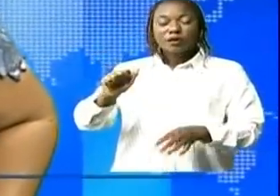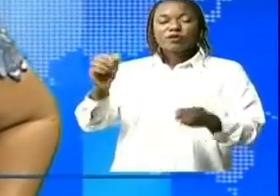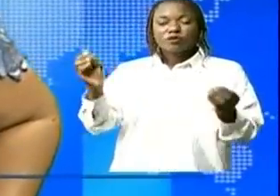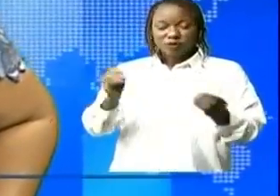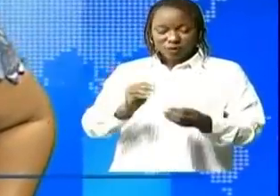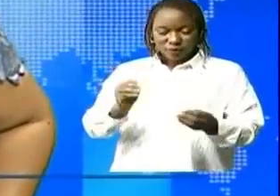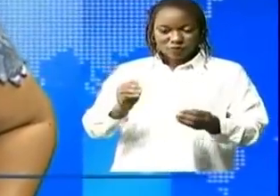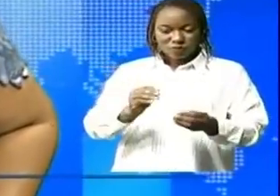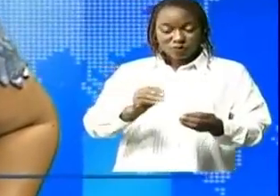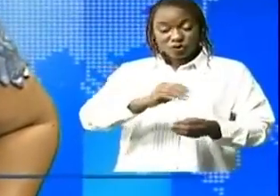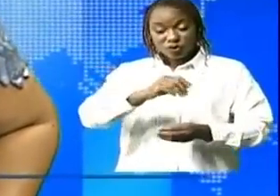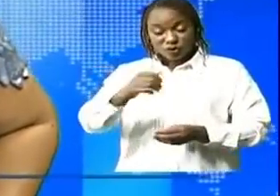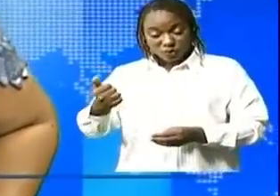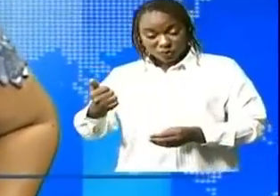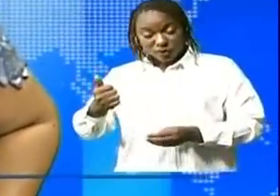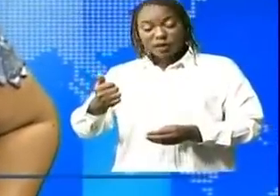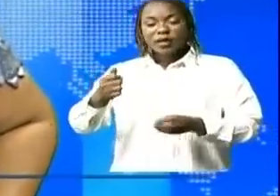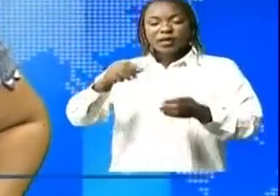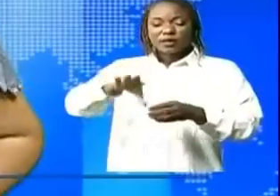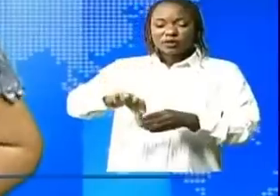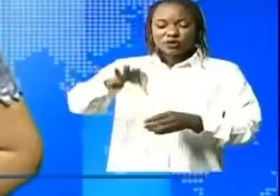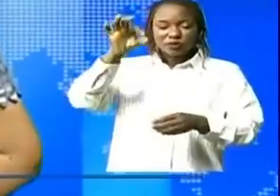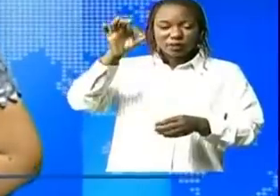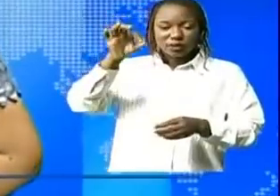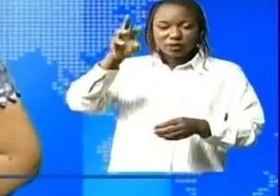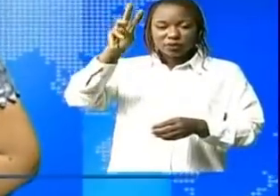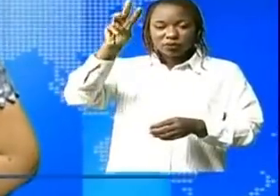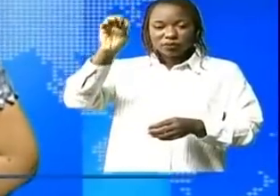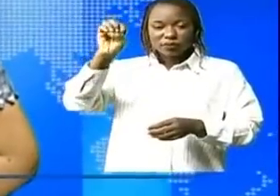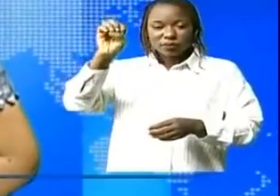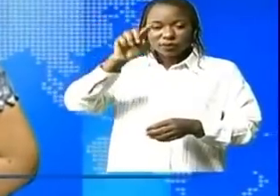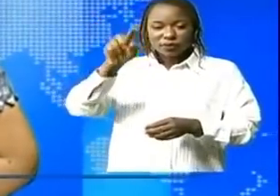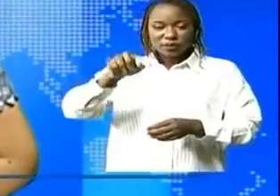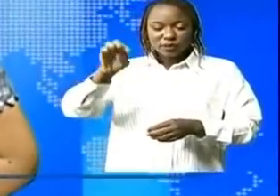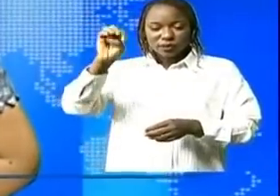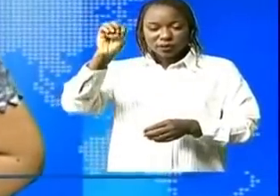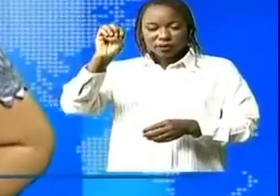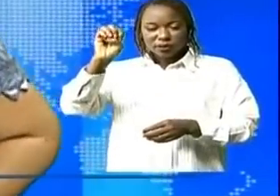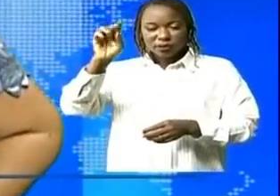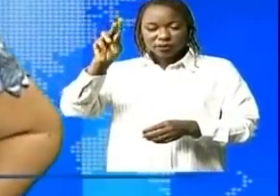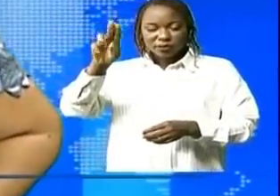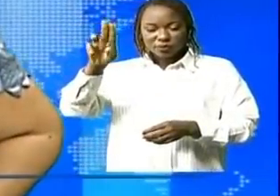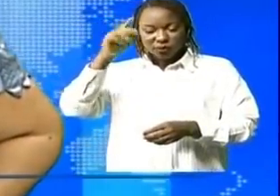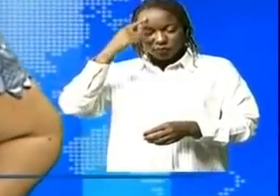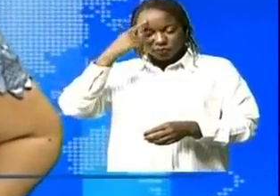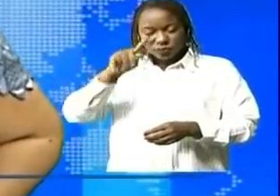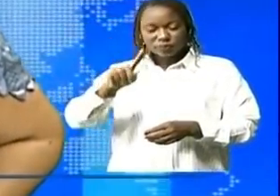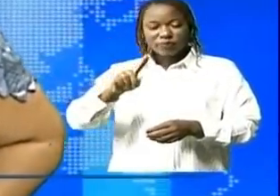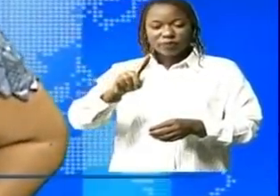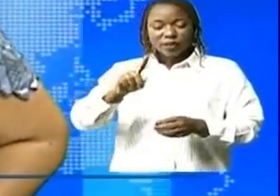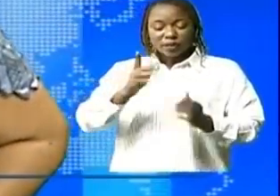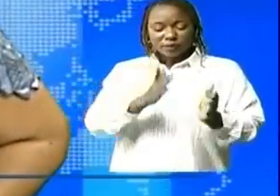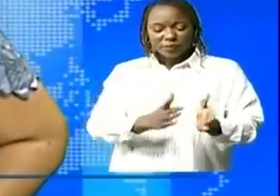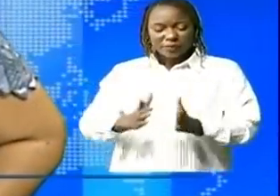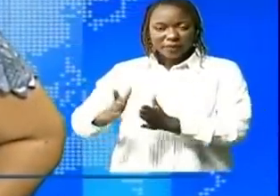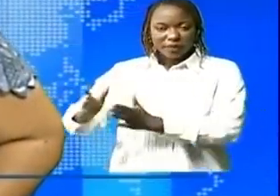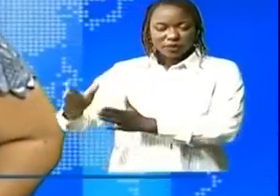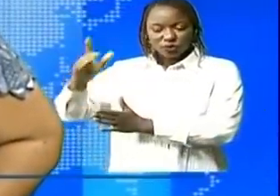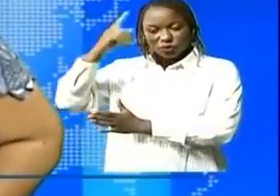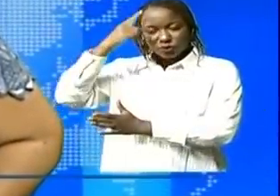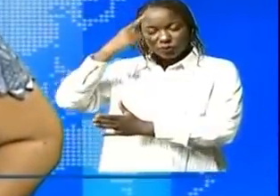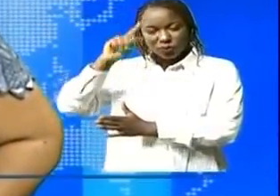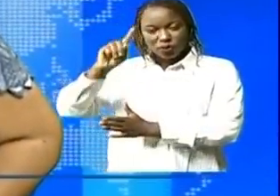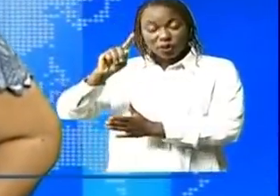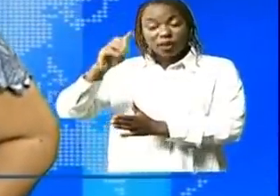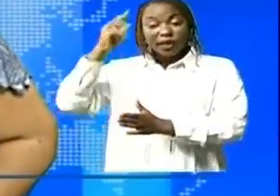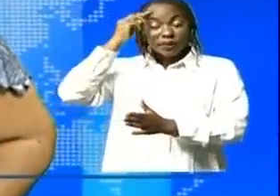Félix Wazwekwa qui a été choisi pour l'organisation de toutes les activités commémoratives marquant cette journée. La ministre de la Culture